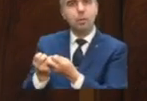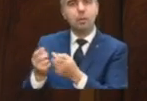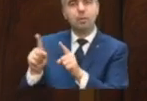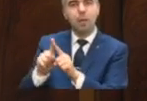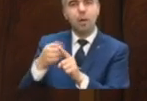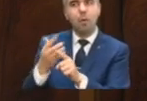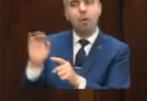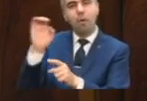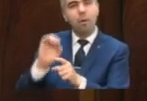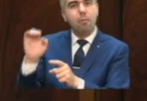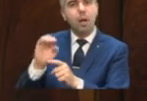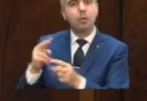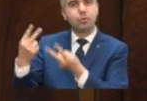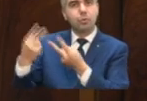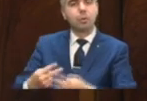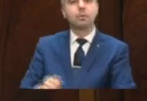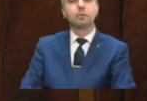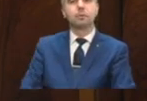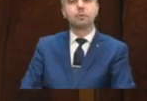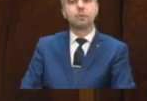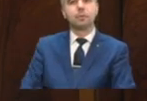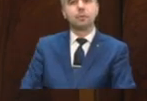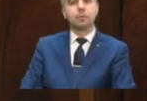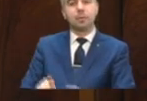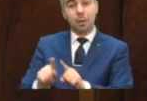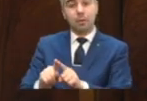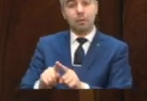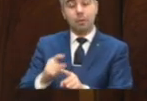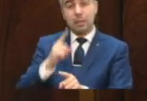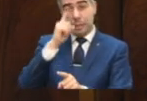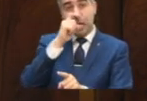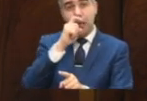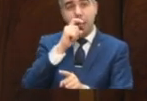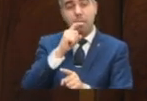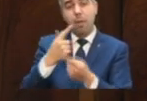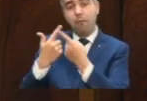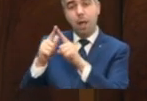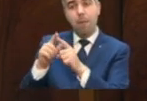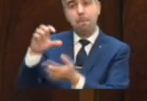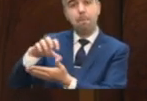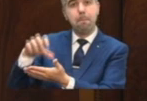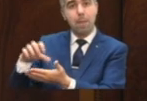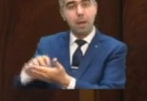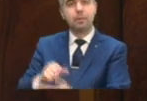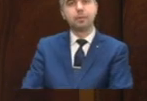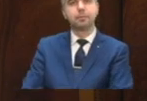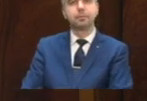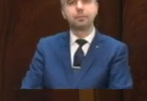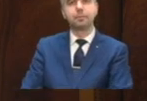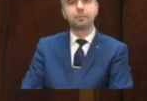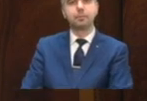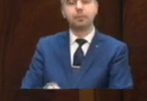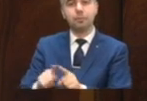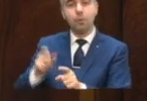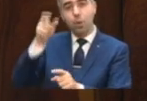بالمستثمرين الاجانب، كانت المنافسه الشرسه مع عده بلدان، منهم